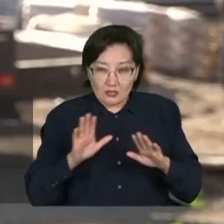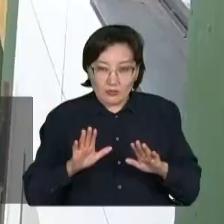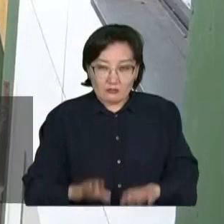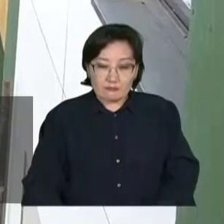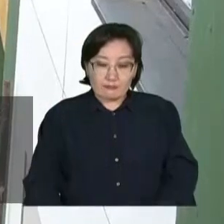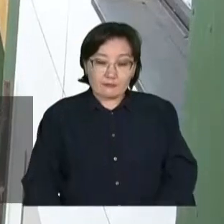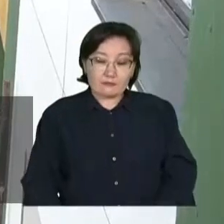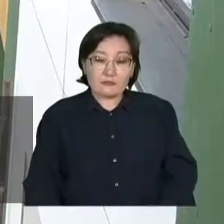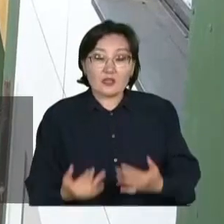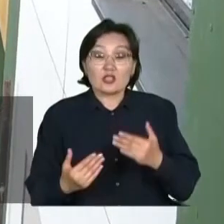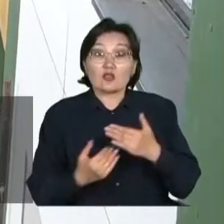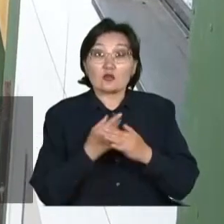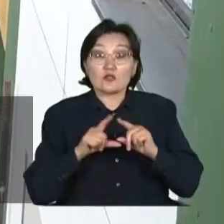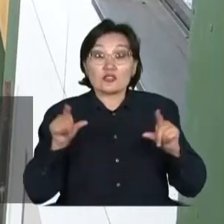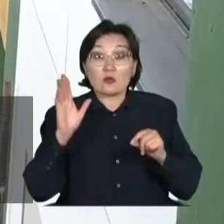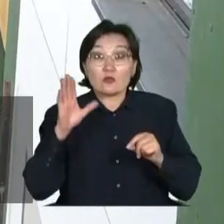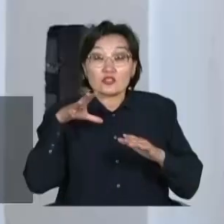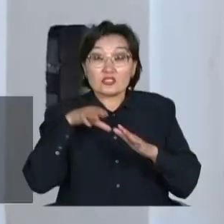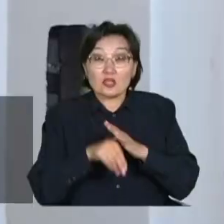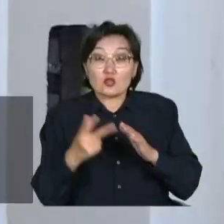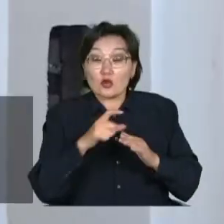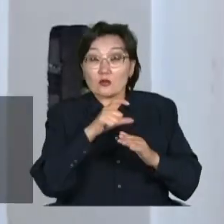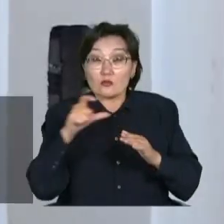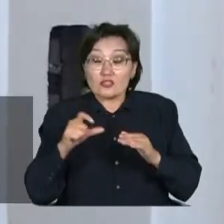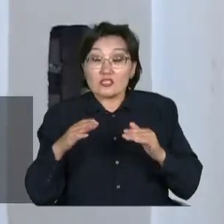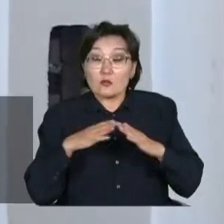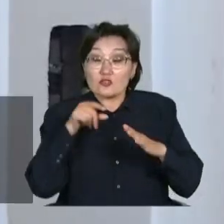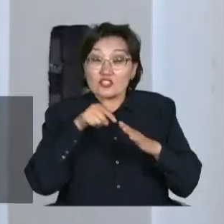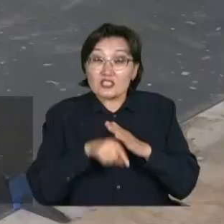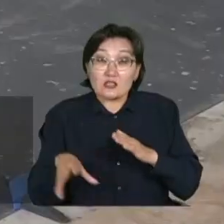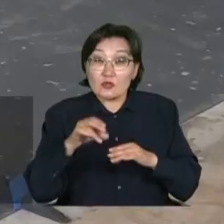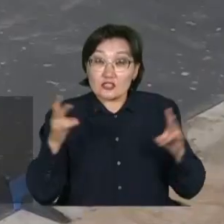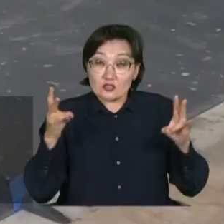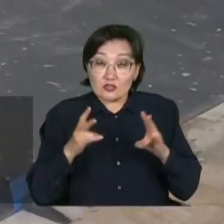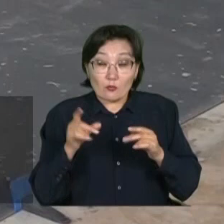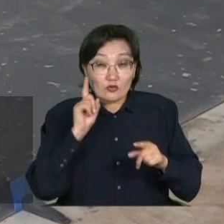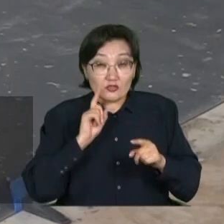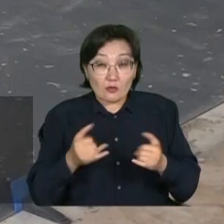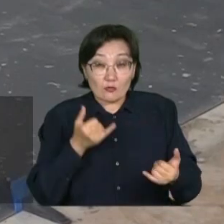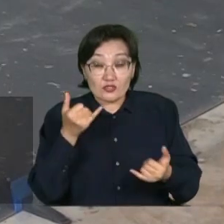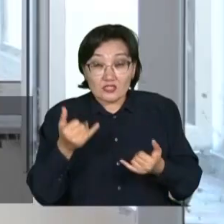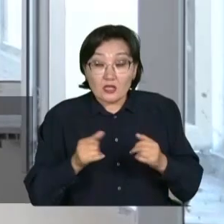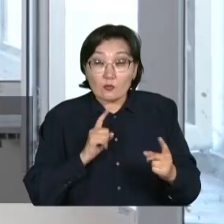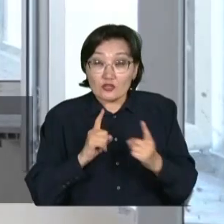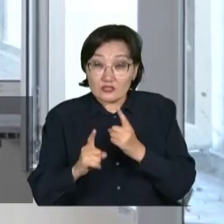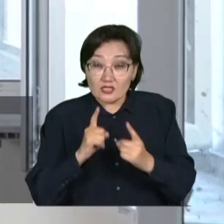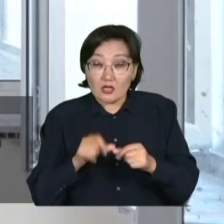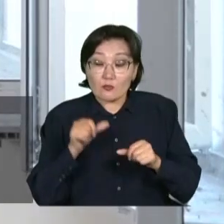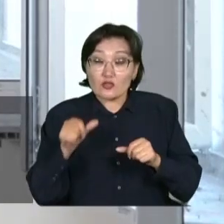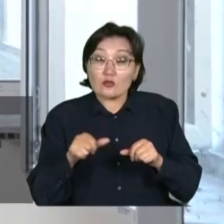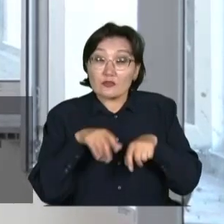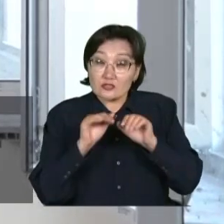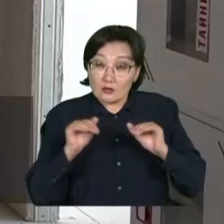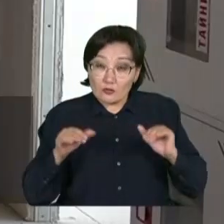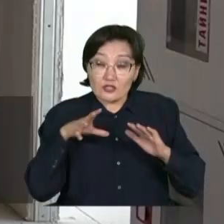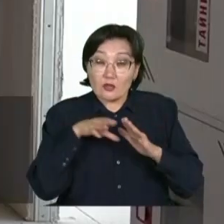было. Новая школа будет состоять из 3 этажей. В здании предусмотрены все необходимые условия для удобного передвижения особенных детей,